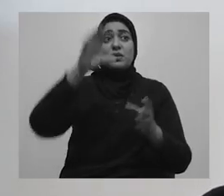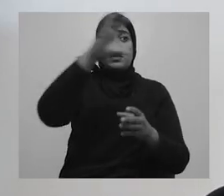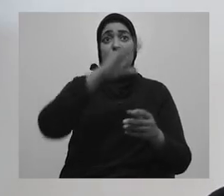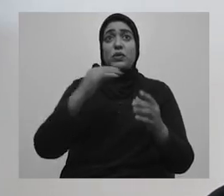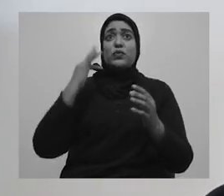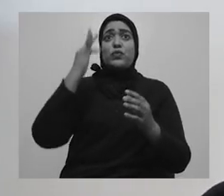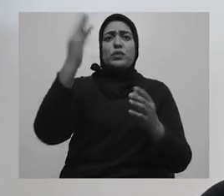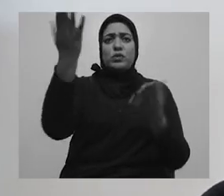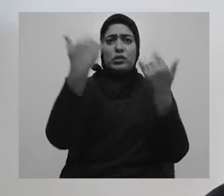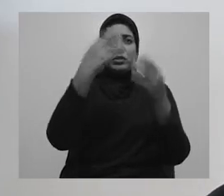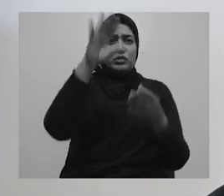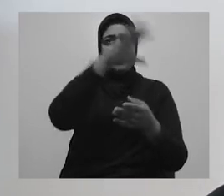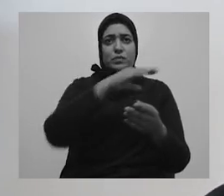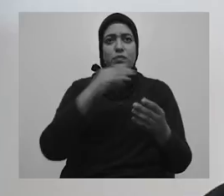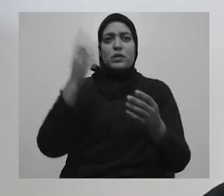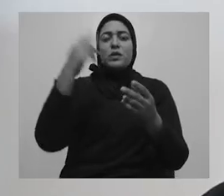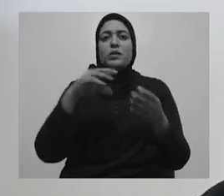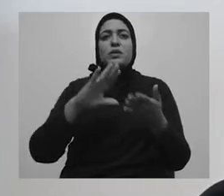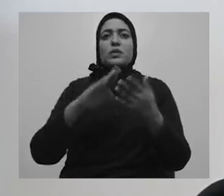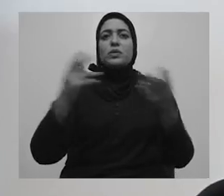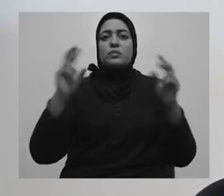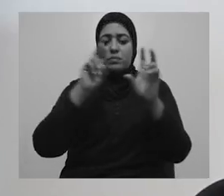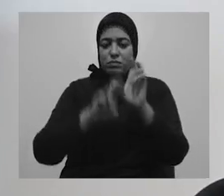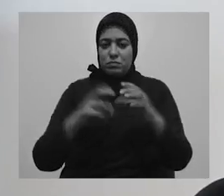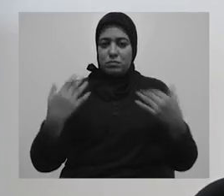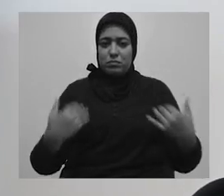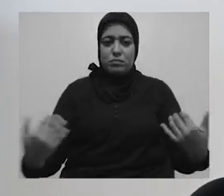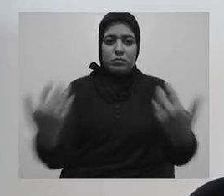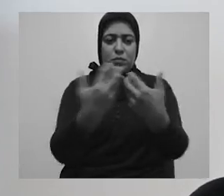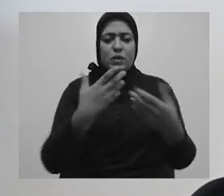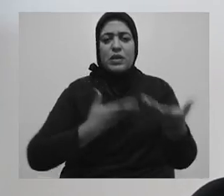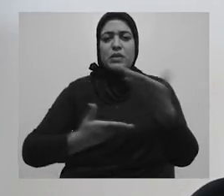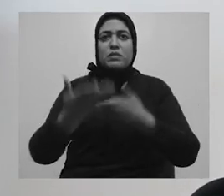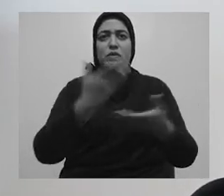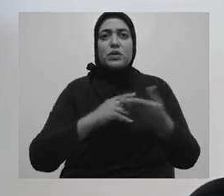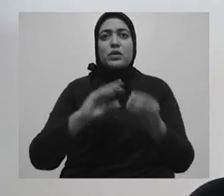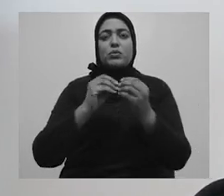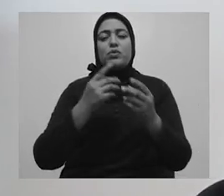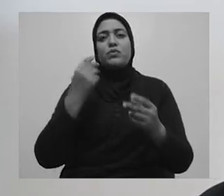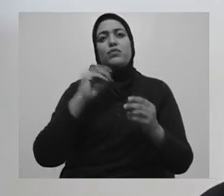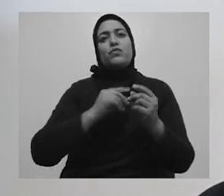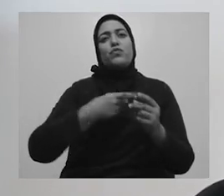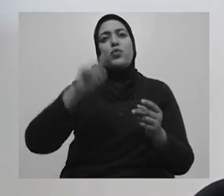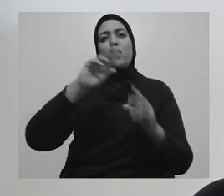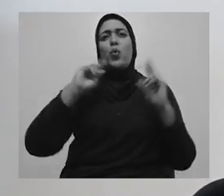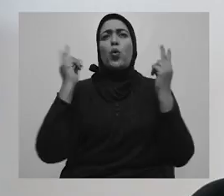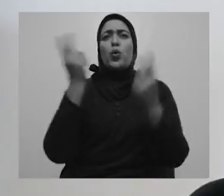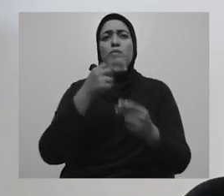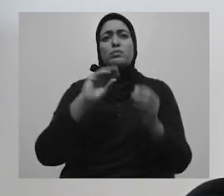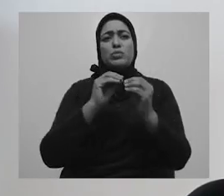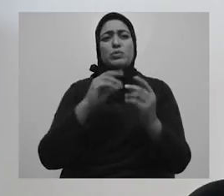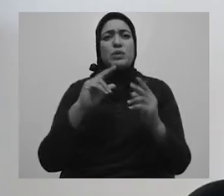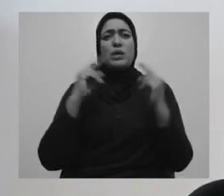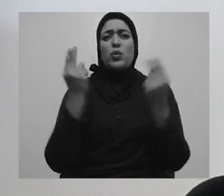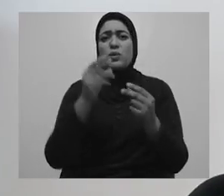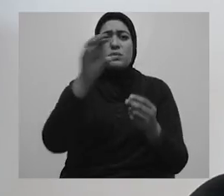شنو زعما الانيشيتيف، على شنو نجمو نخدمو. غزر واحد فينا قال والله كلنا ظهرنا يعانينا من نفس المشكله تاع اليوم الصباح، اللي